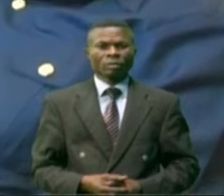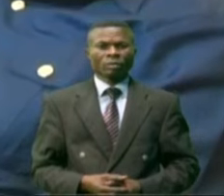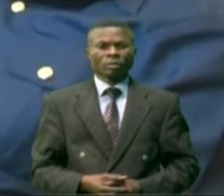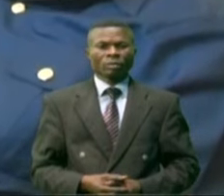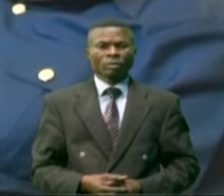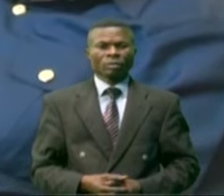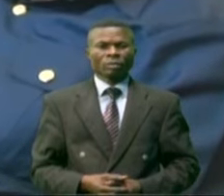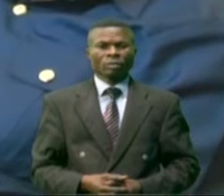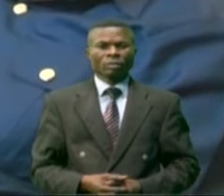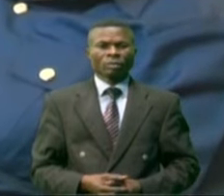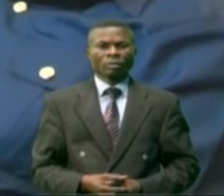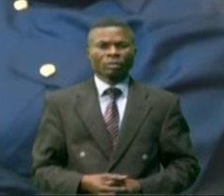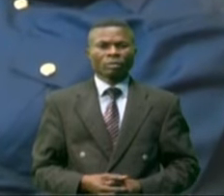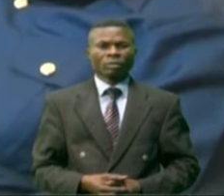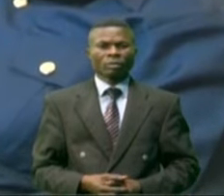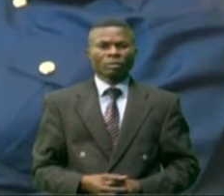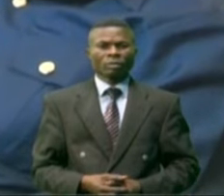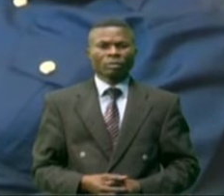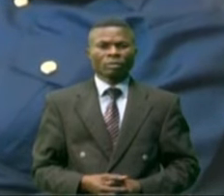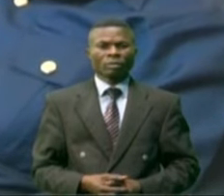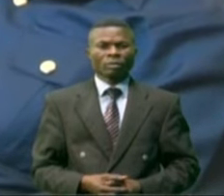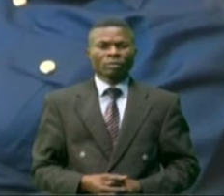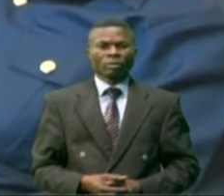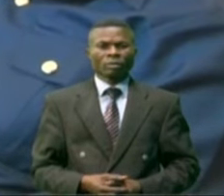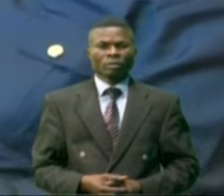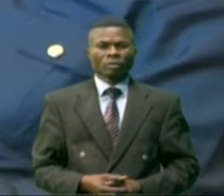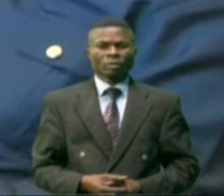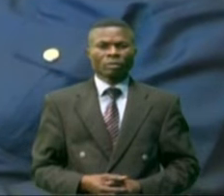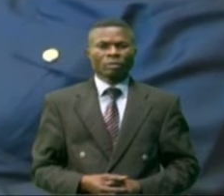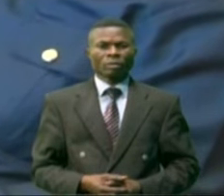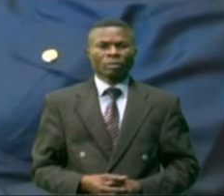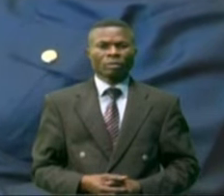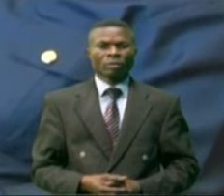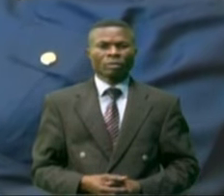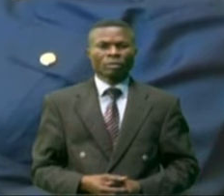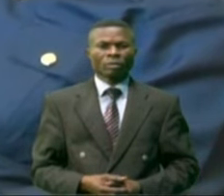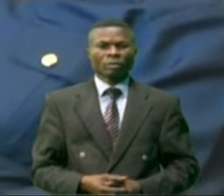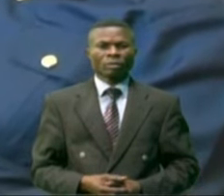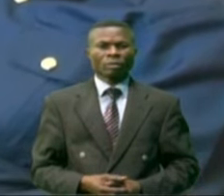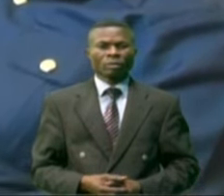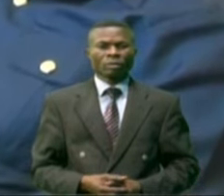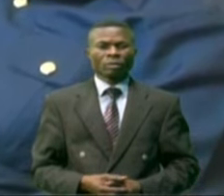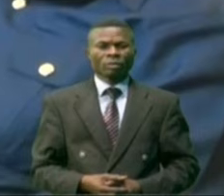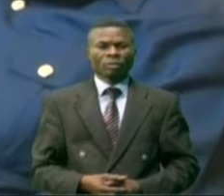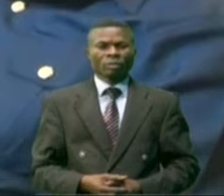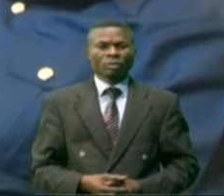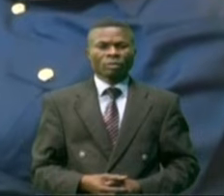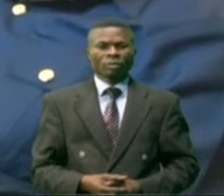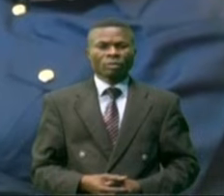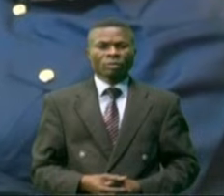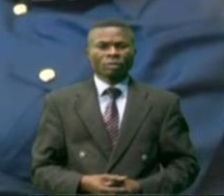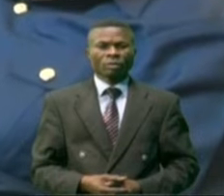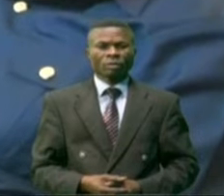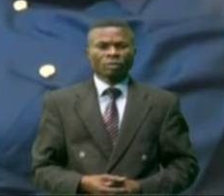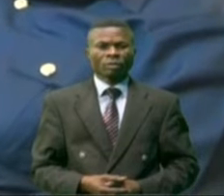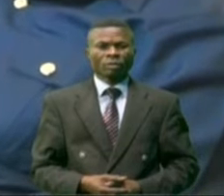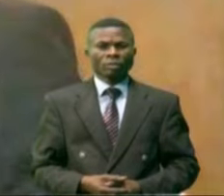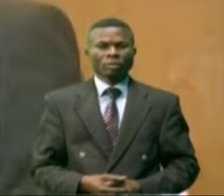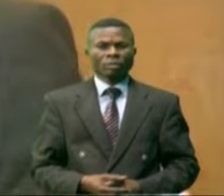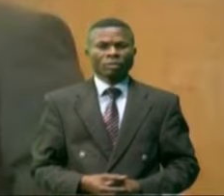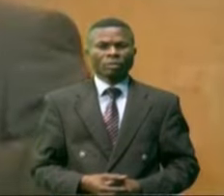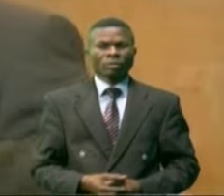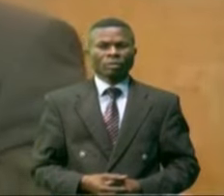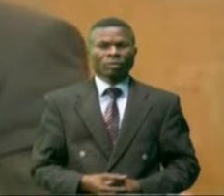lancé depuis le 24 avril dernier à Abuja qui démontre plusieurs progrès en matière de besoins non satisfaits